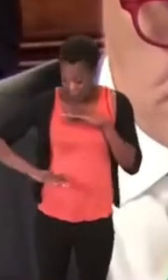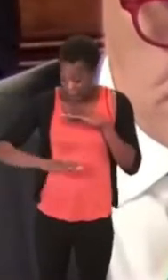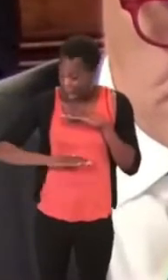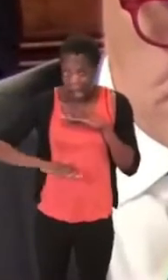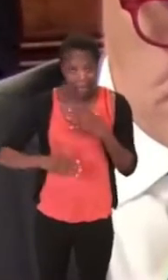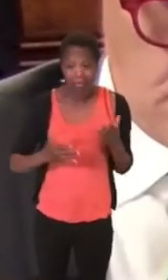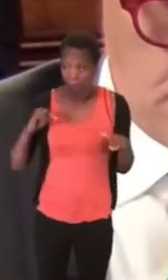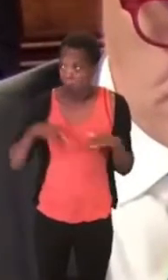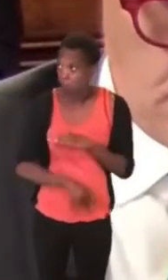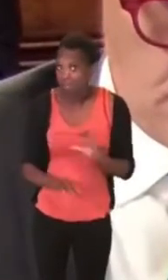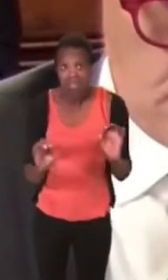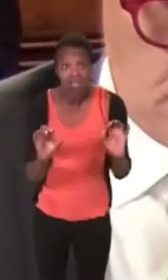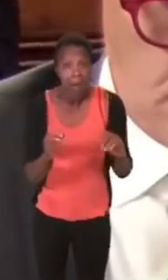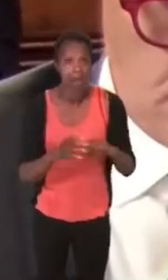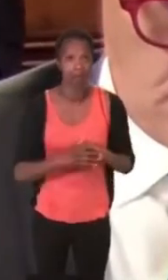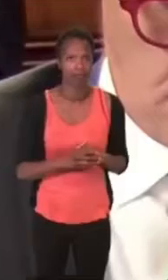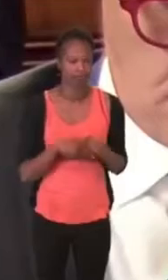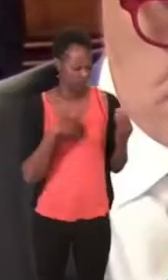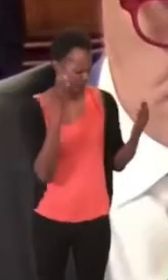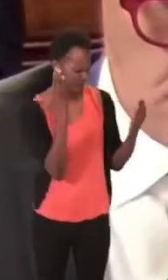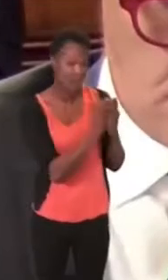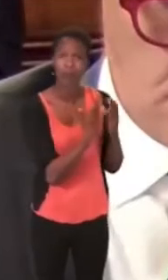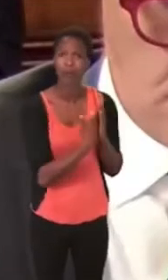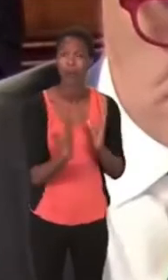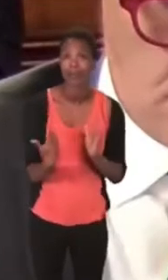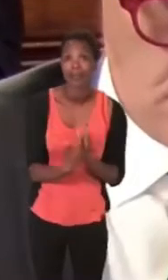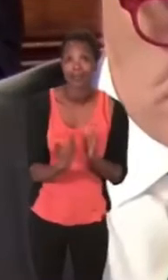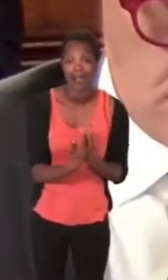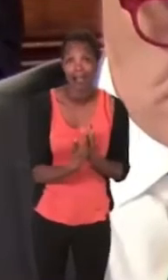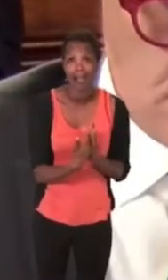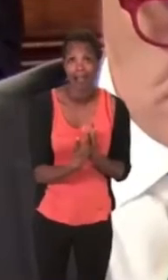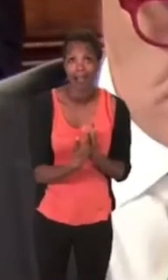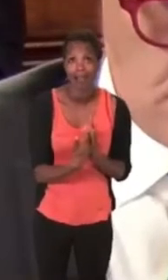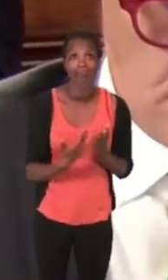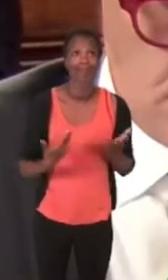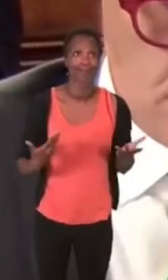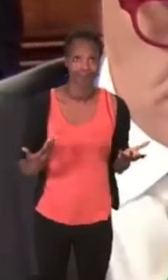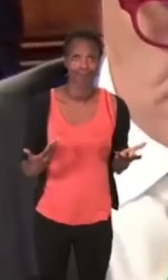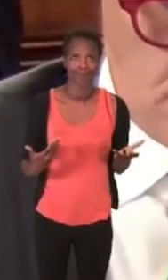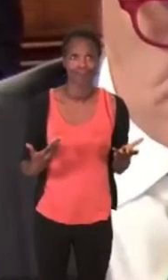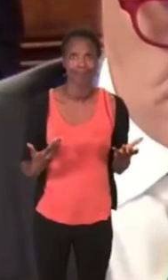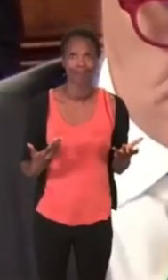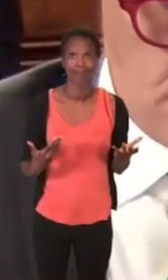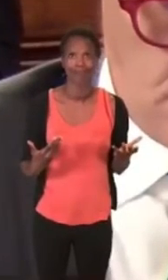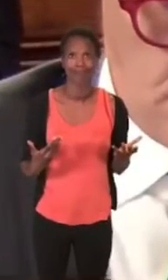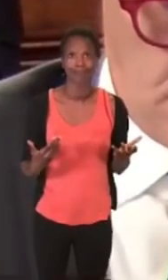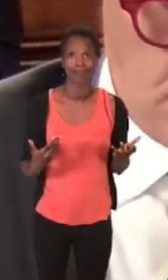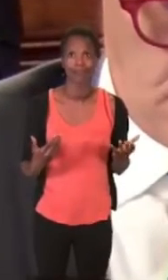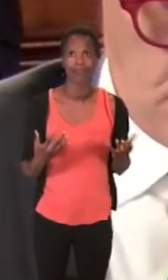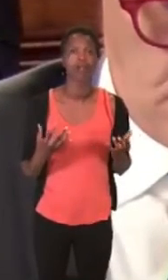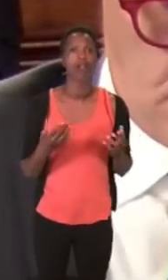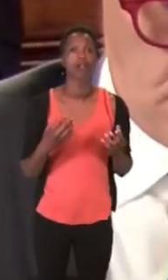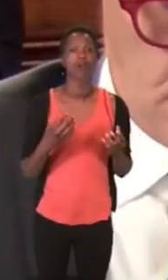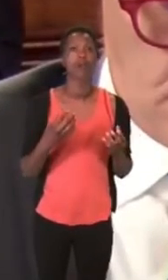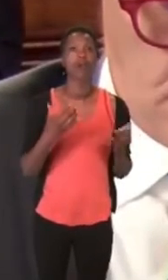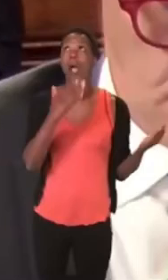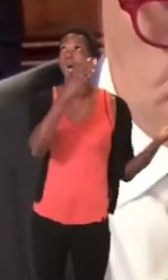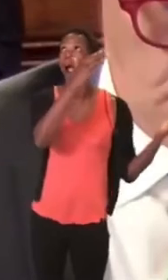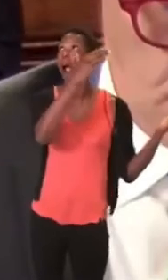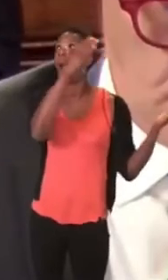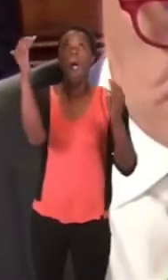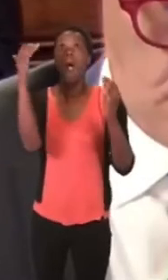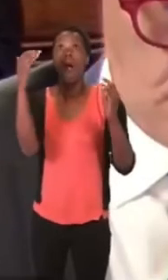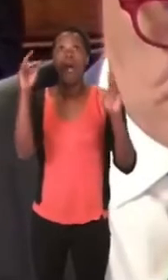Et en effet, ce document est composé d'ambitions universelles, qui sont à la fois